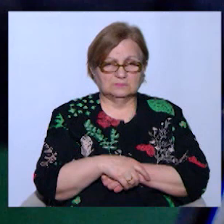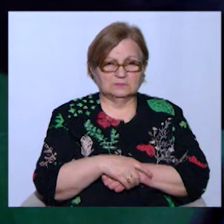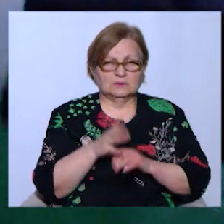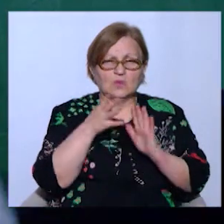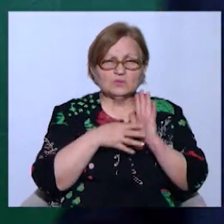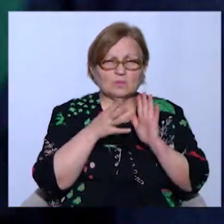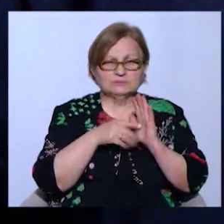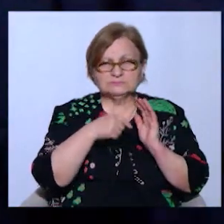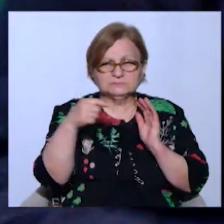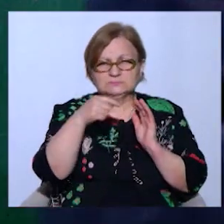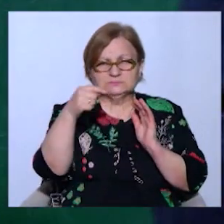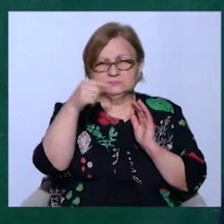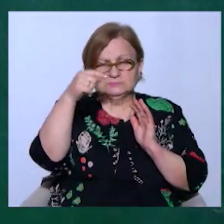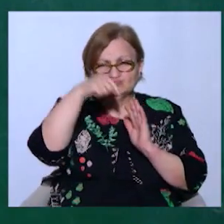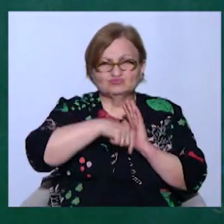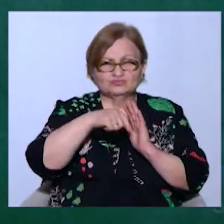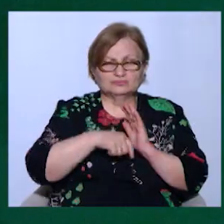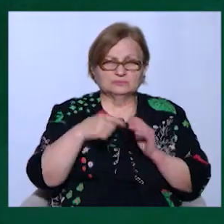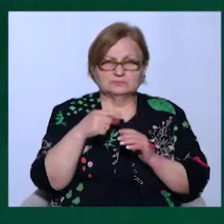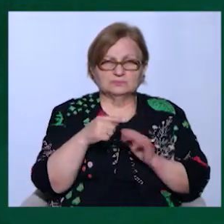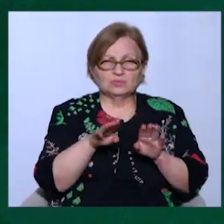ნაწილად. გეკითხებით